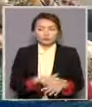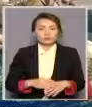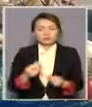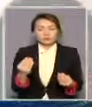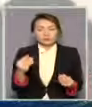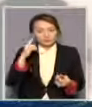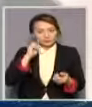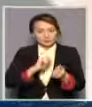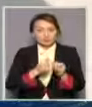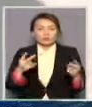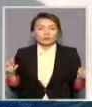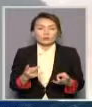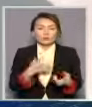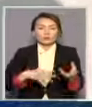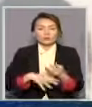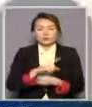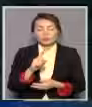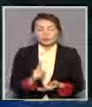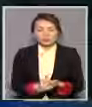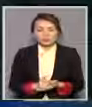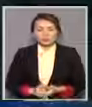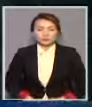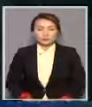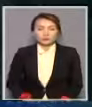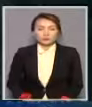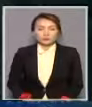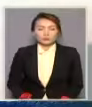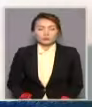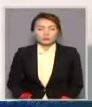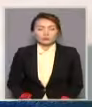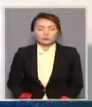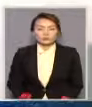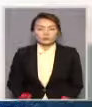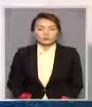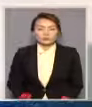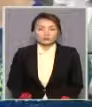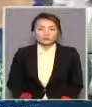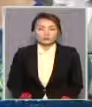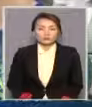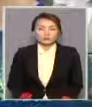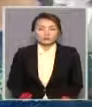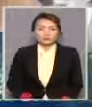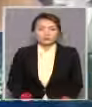зиялыларын жадымыздан бір сәтте шығармау баршамыздың ұлт алдындағы азаматтық парызымыз. Нұрсұлтан Нұрсейіт, Айбек Ғалымов, жаңалық қызметі.